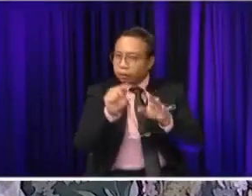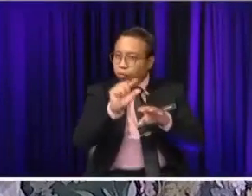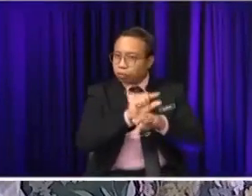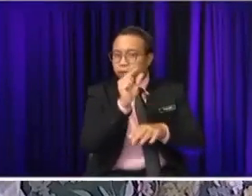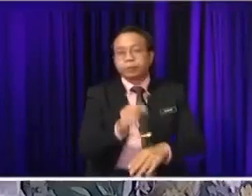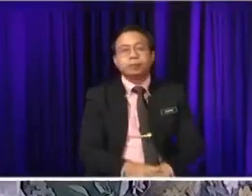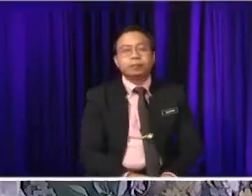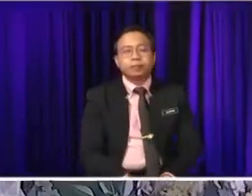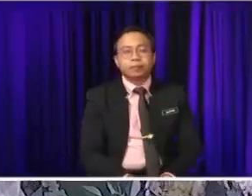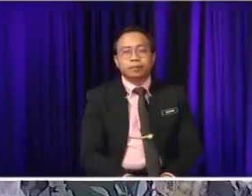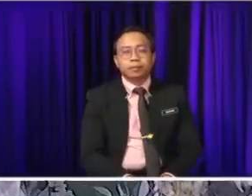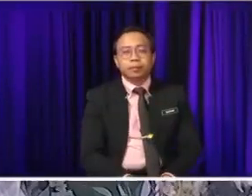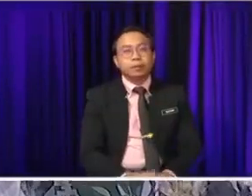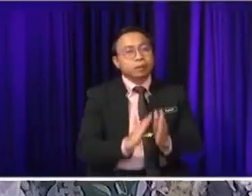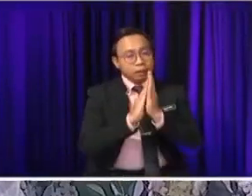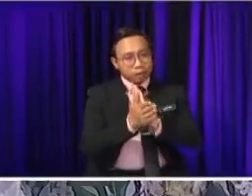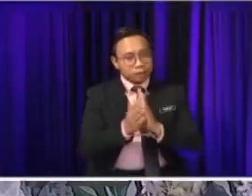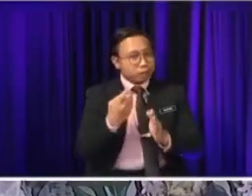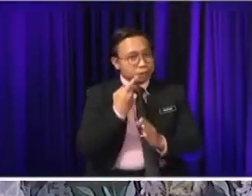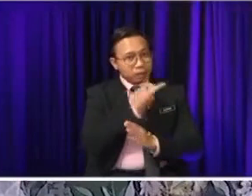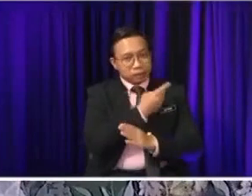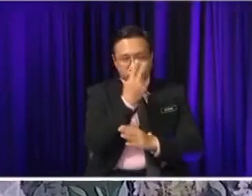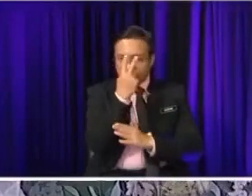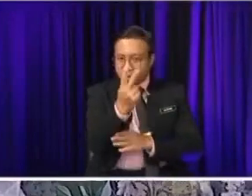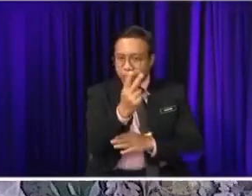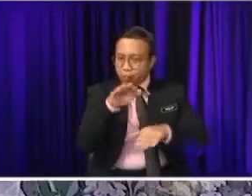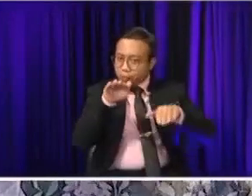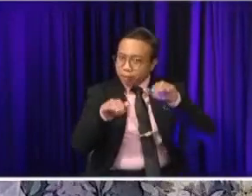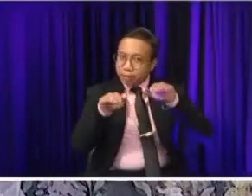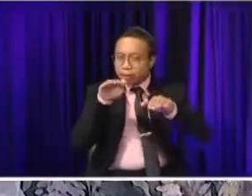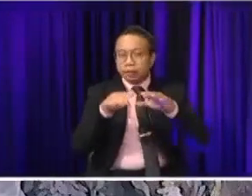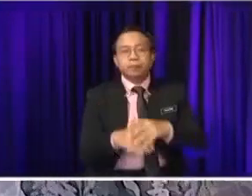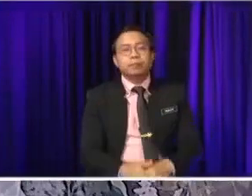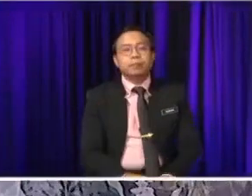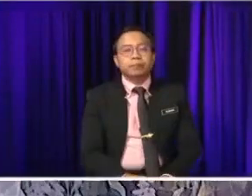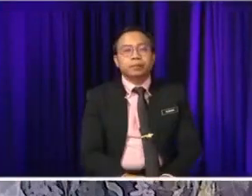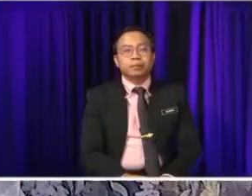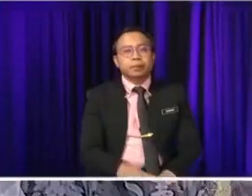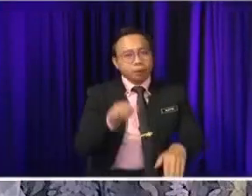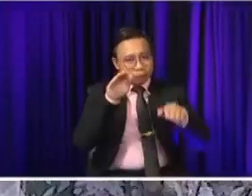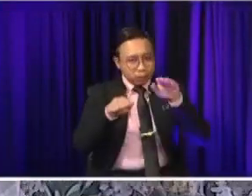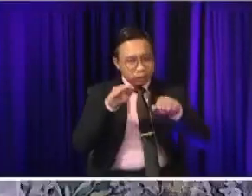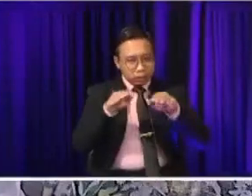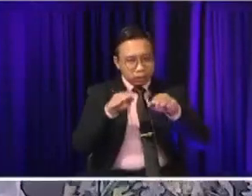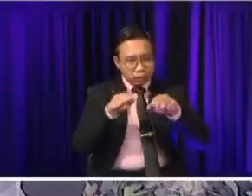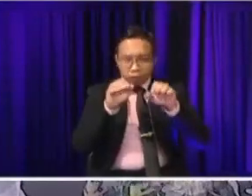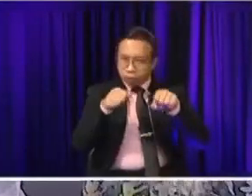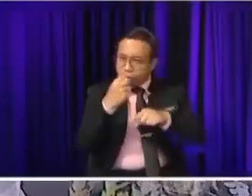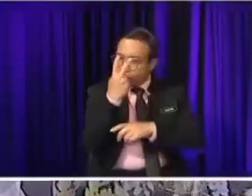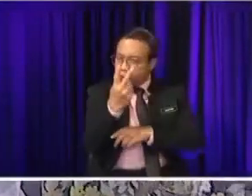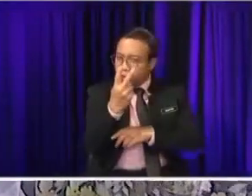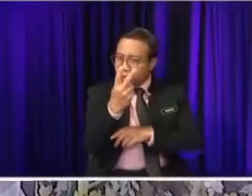Oke jadi ke sini kita tengok kepada perbandingan Oke perbandingan dekat sini kalau kita tengok